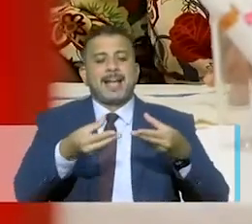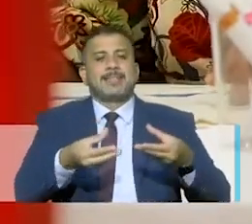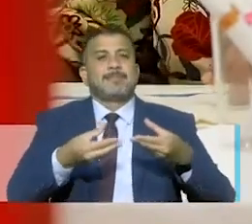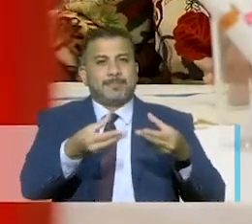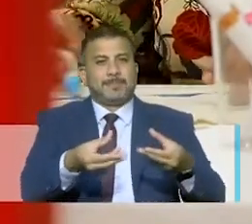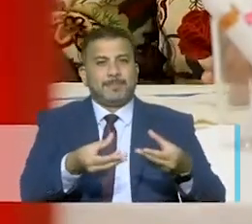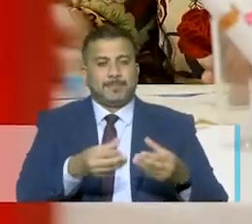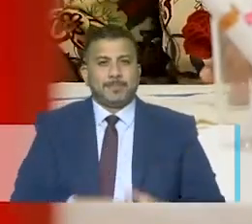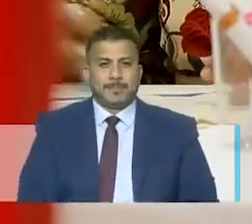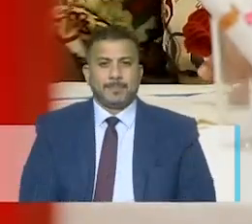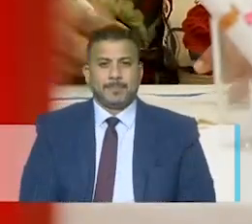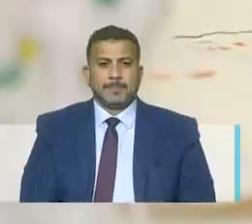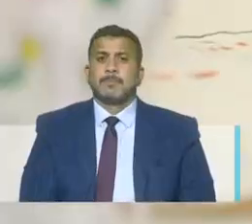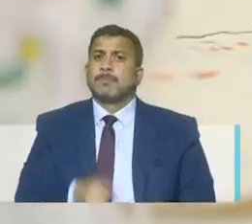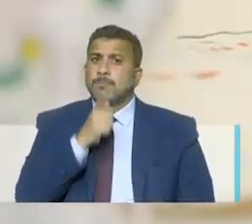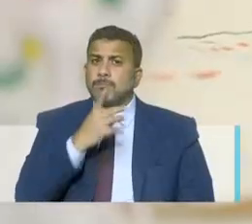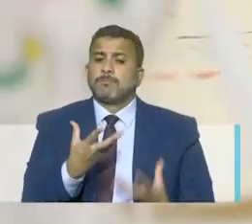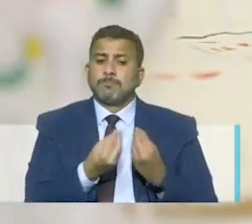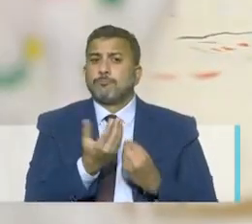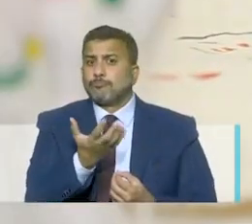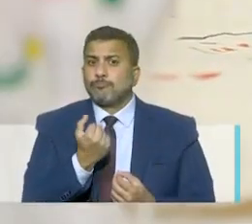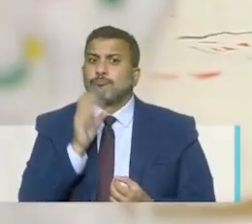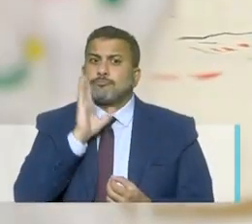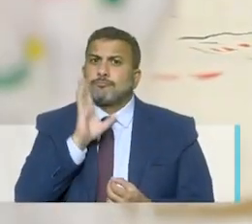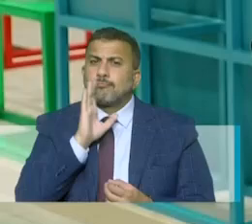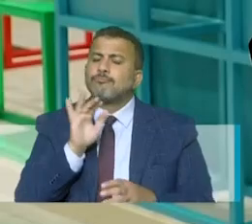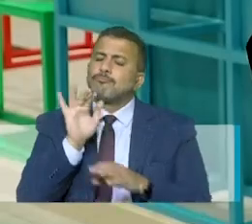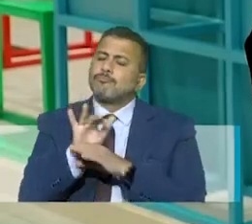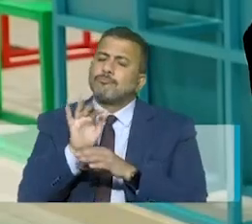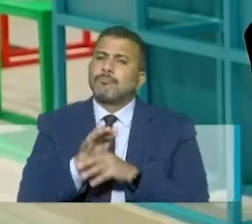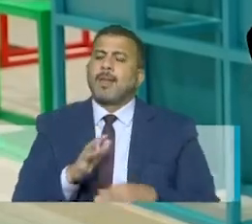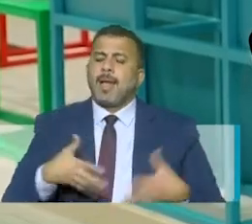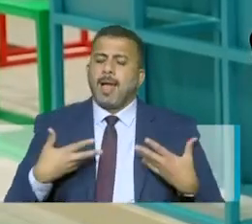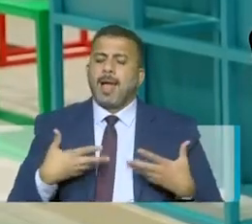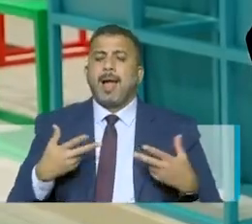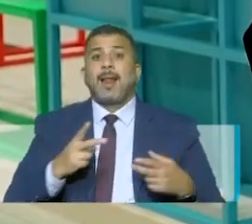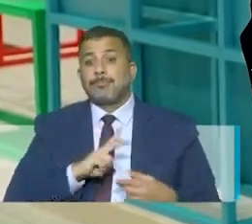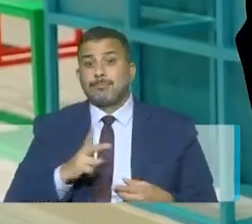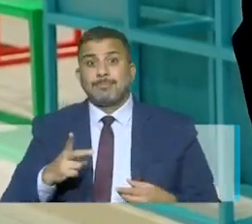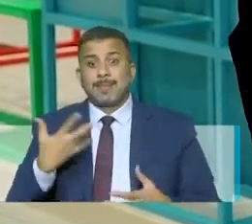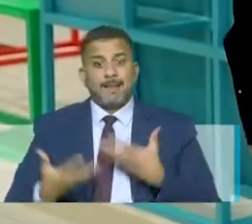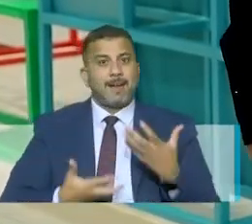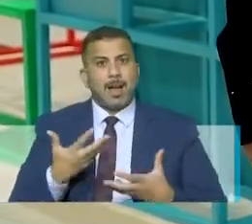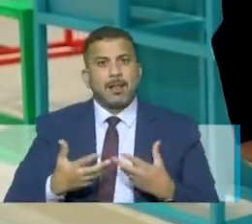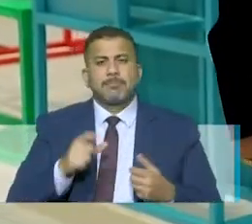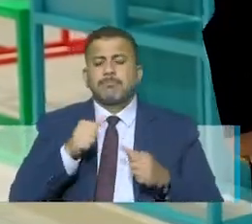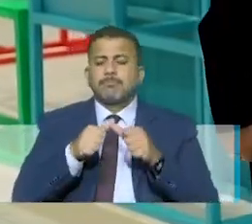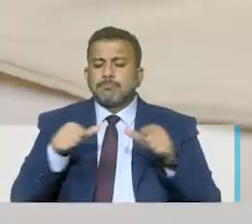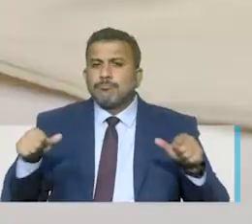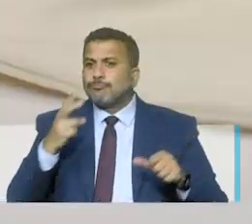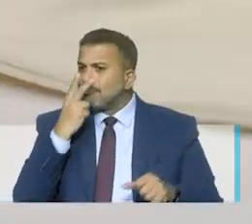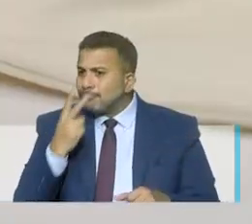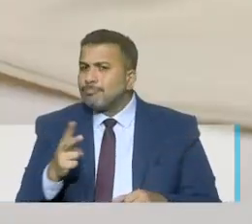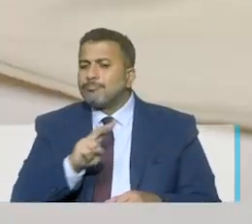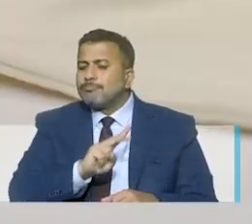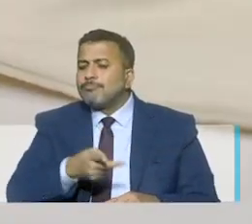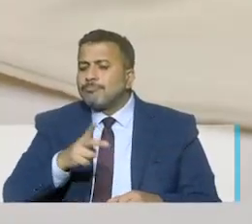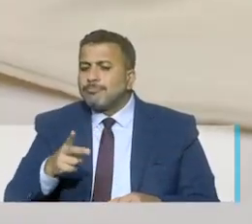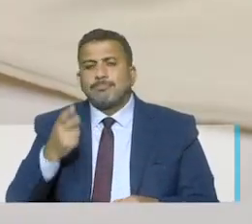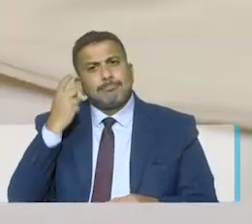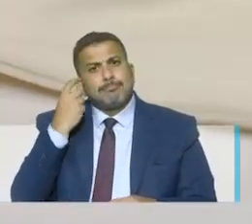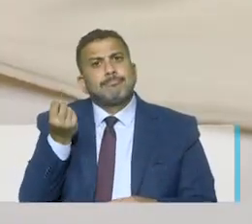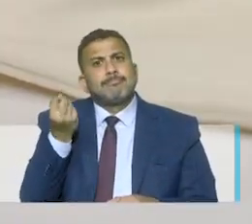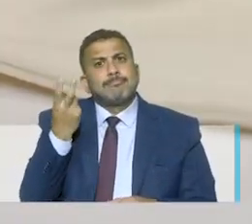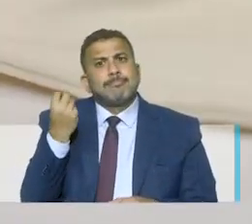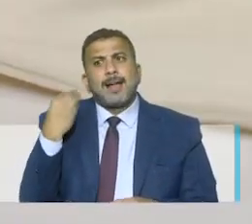تأخذ المشاركين عبر سلسلة من الورش التعليمية وألعاب تفاعلية ومعروضات متنوعة في رحلة